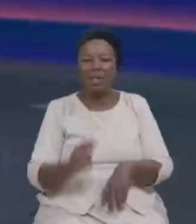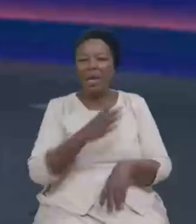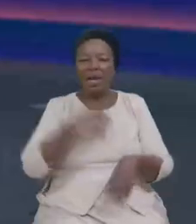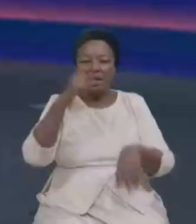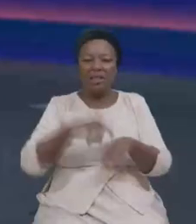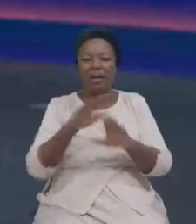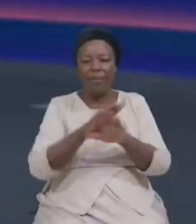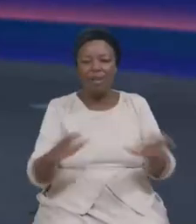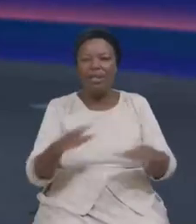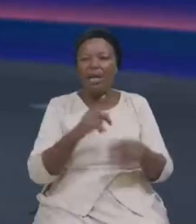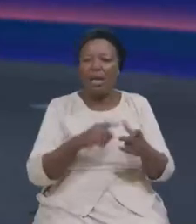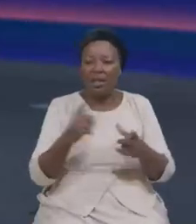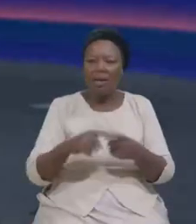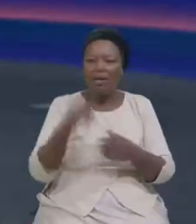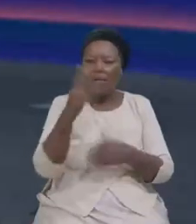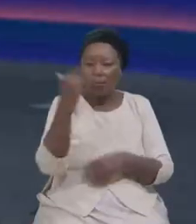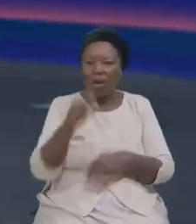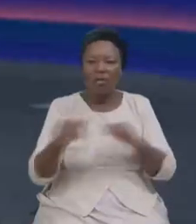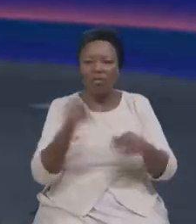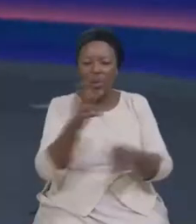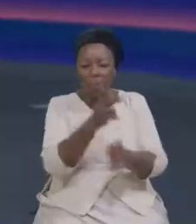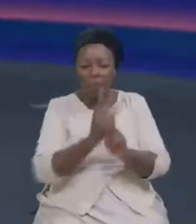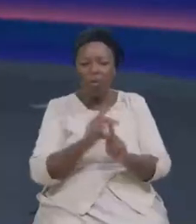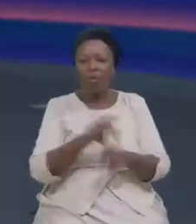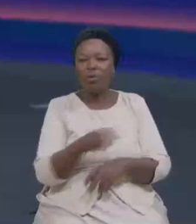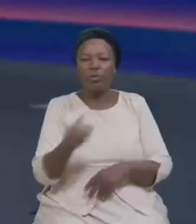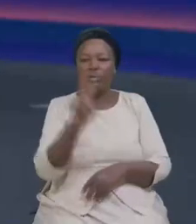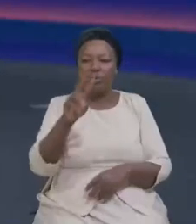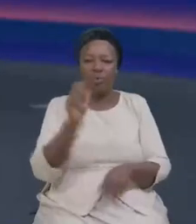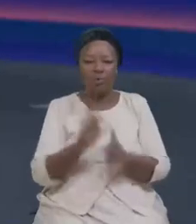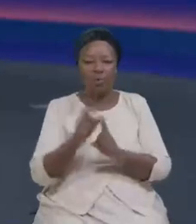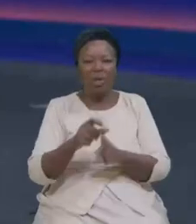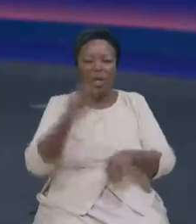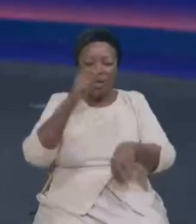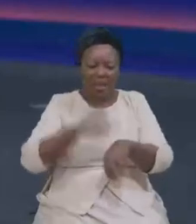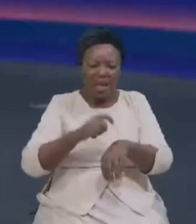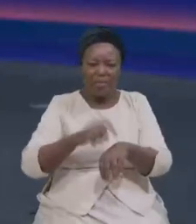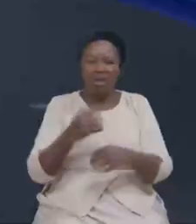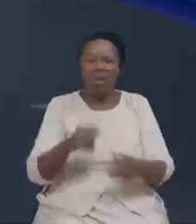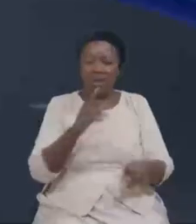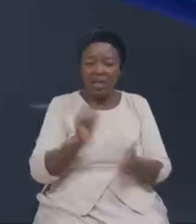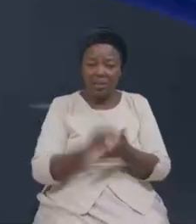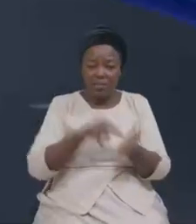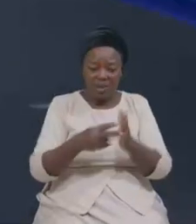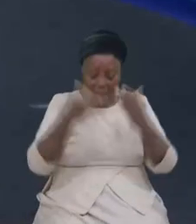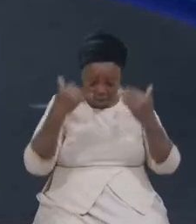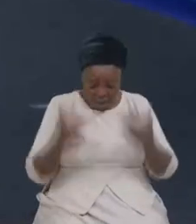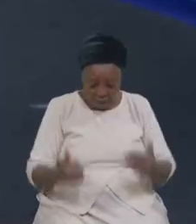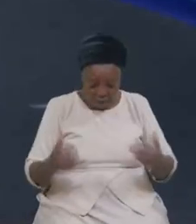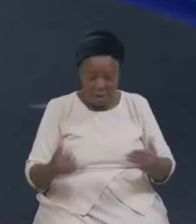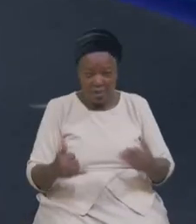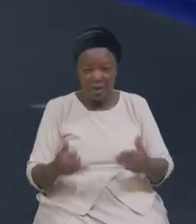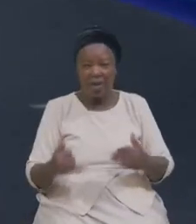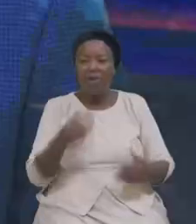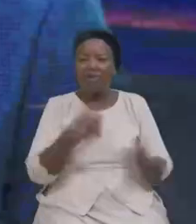intemporelle et opportune. Pourquoi mettons-nous cette intemporelle pour maintenant, ainsi en ce moment présent, quel que soit ce à quoi, maintenant